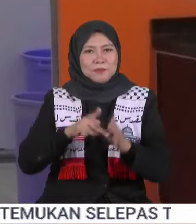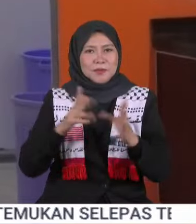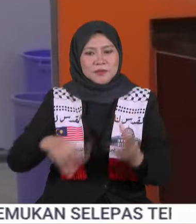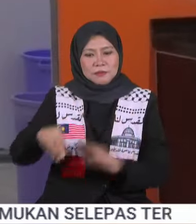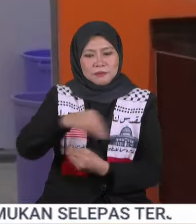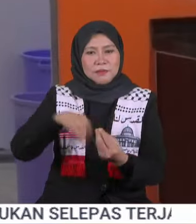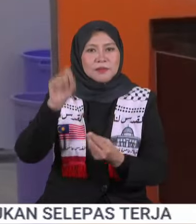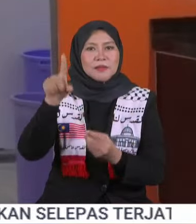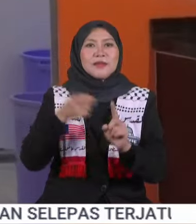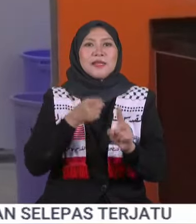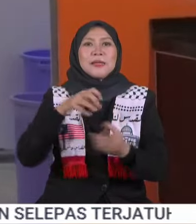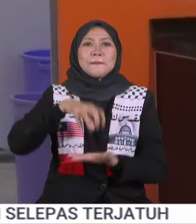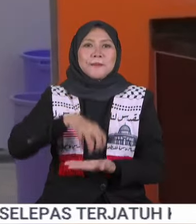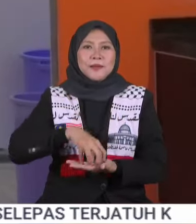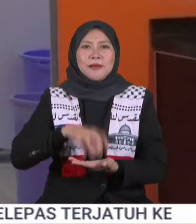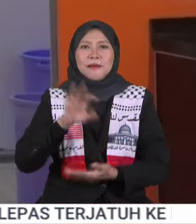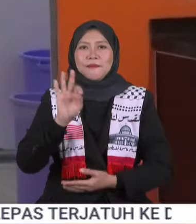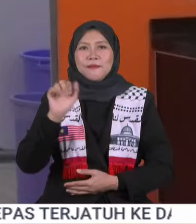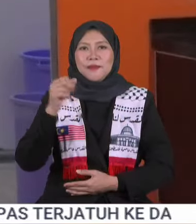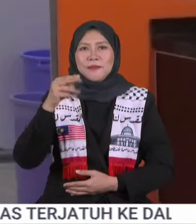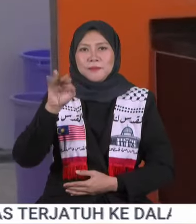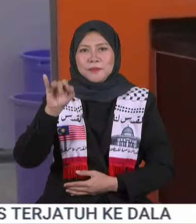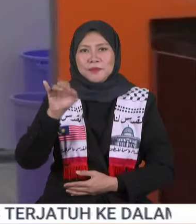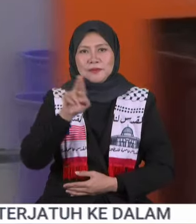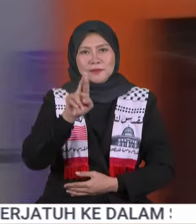Dari Mekah Al-Mukarramah, Fahmi Muhammad Noh, RTM.